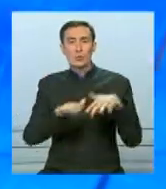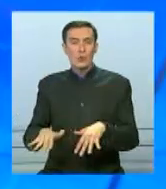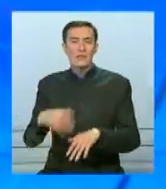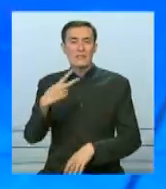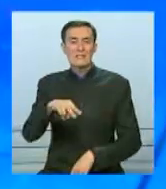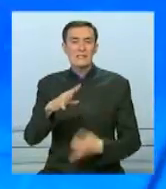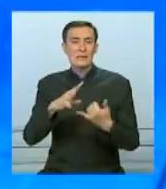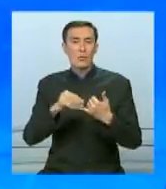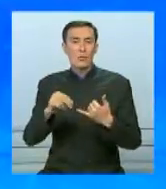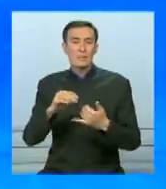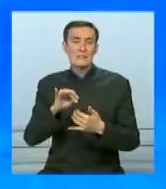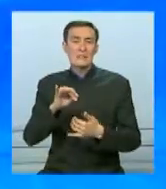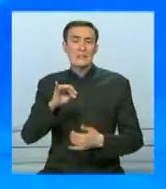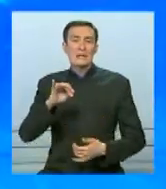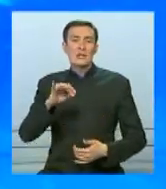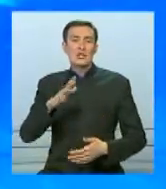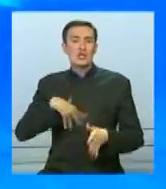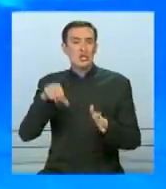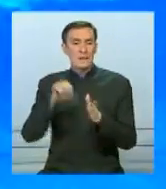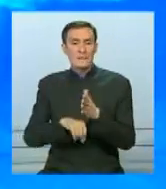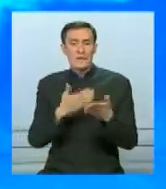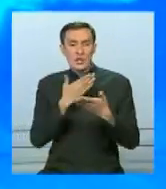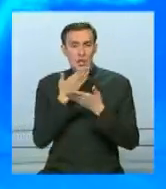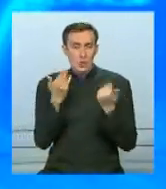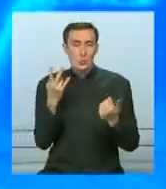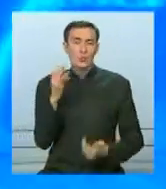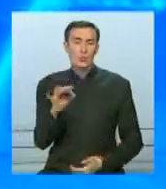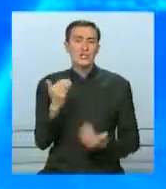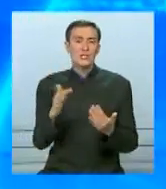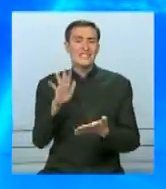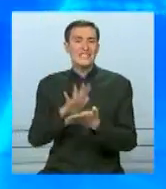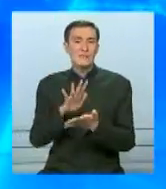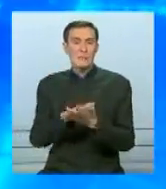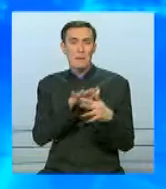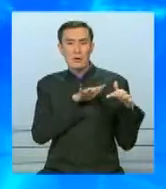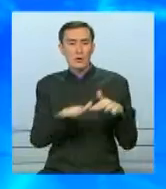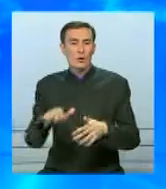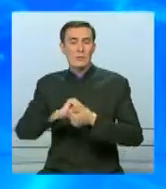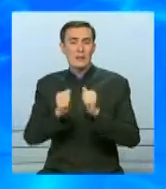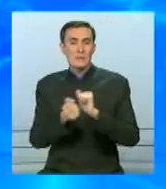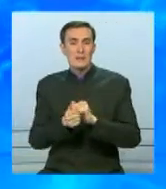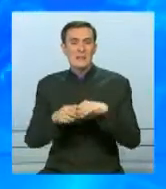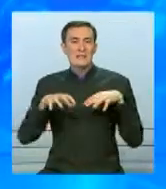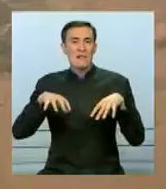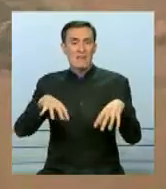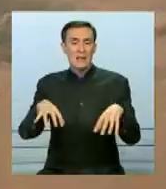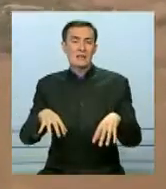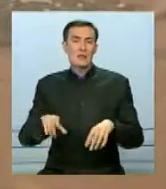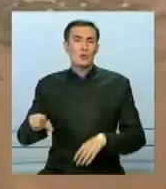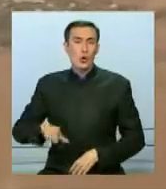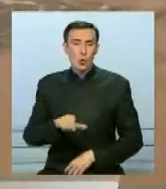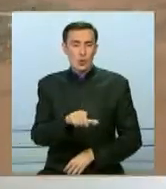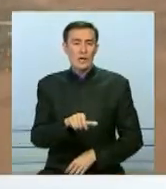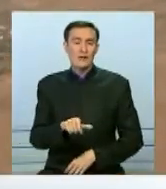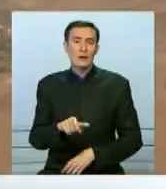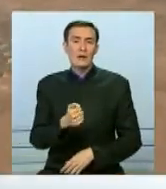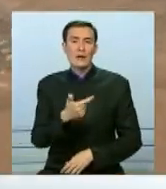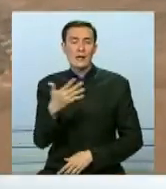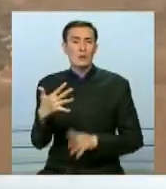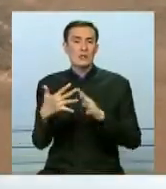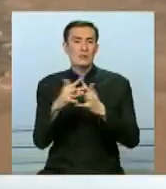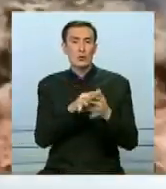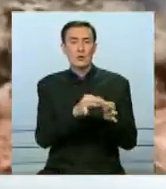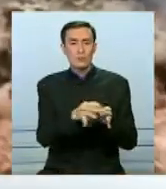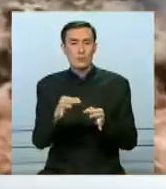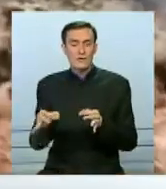20 оползней и одного селя. Жертв нет, однако сейчас грязевыми потоками и камнями завалены несколько участков дорог, ведущих к ряду населенных